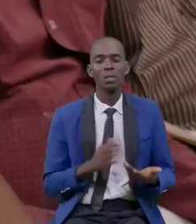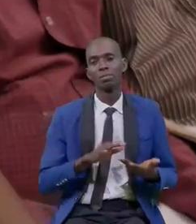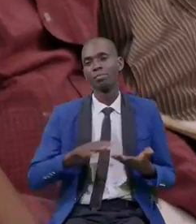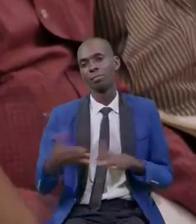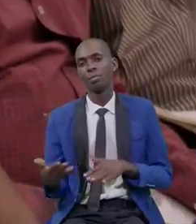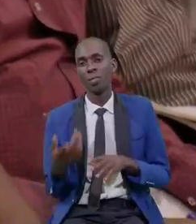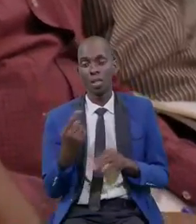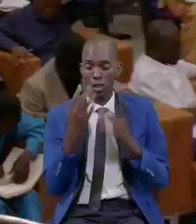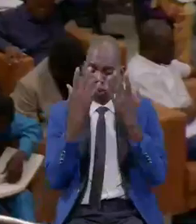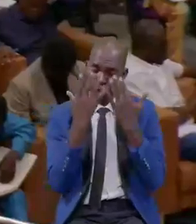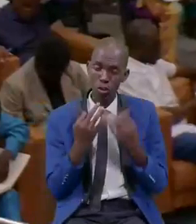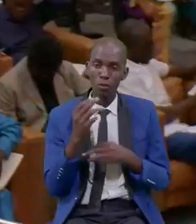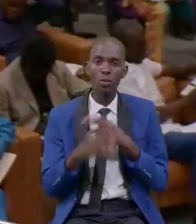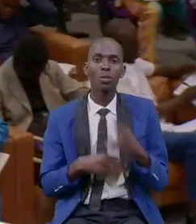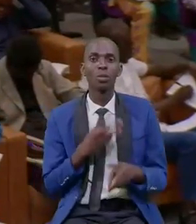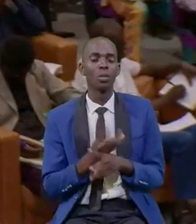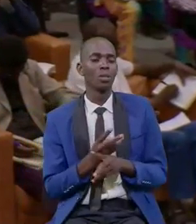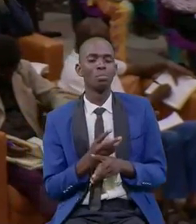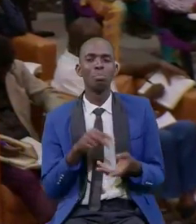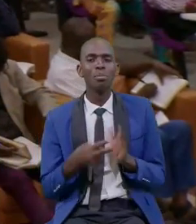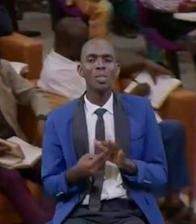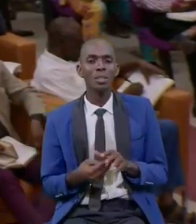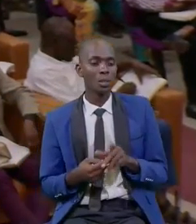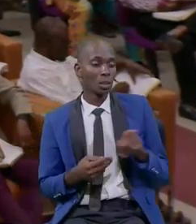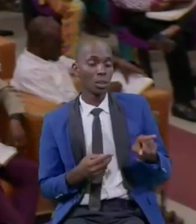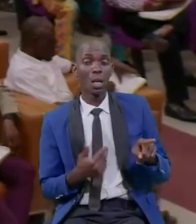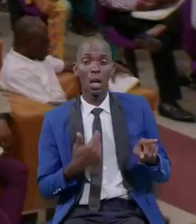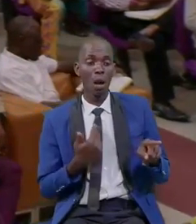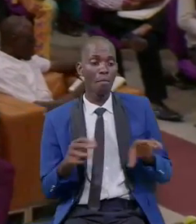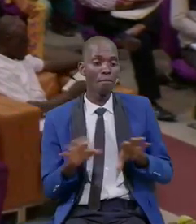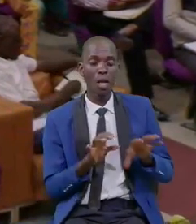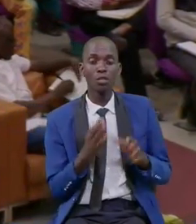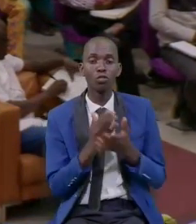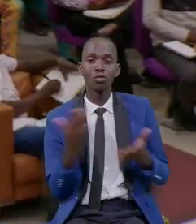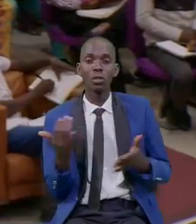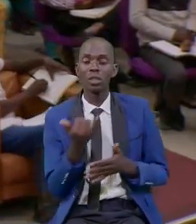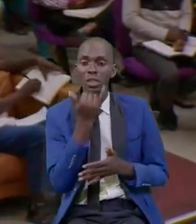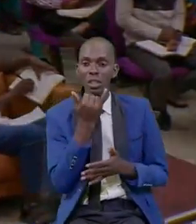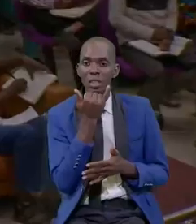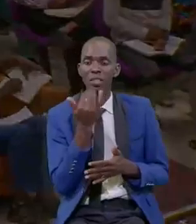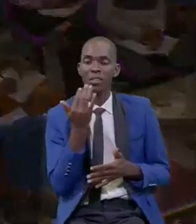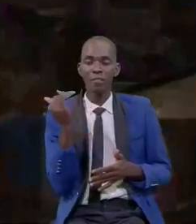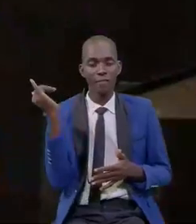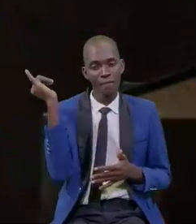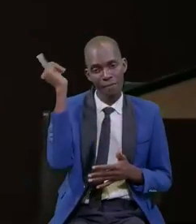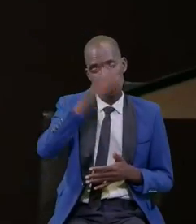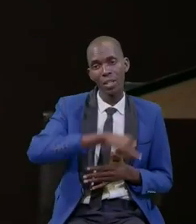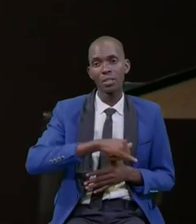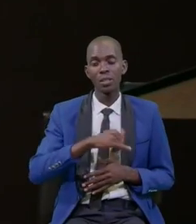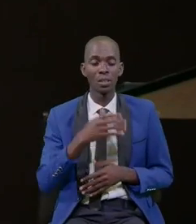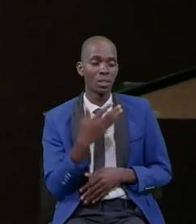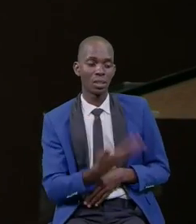du monde, la personne a fait ces choses sales,